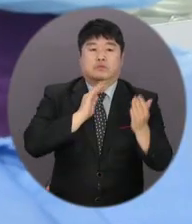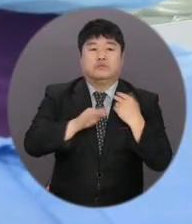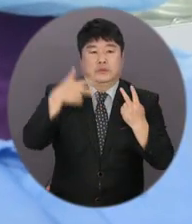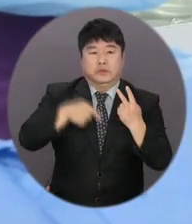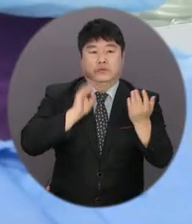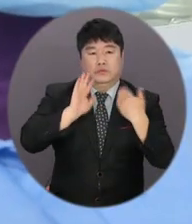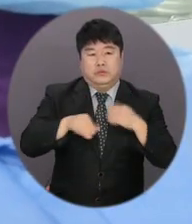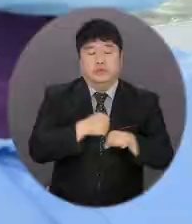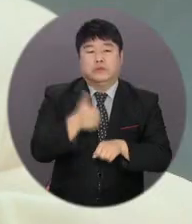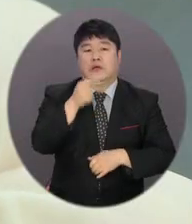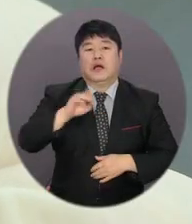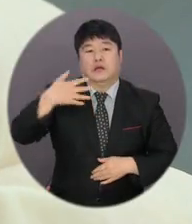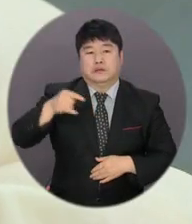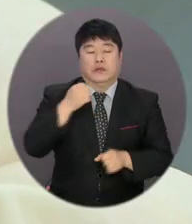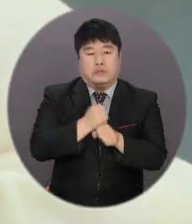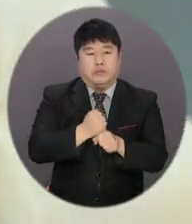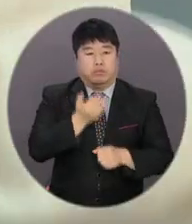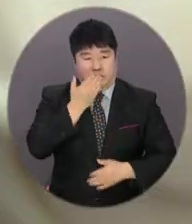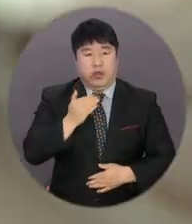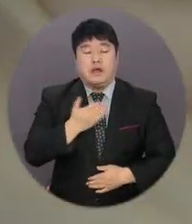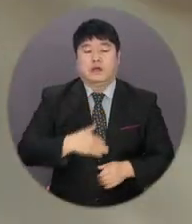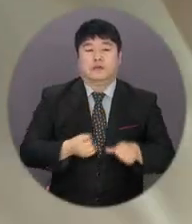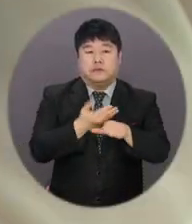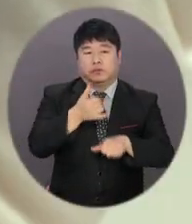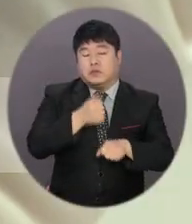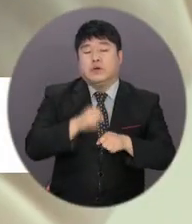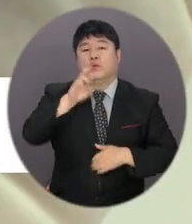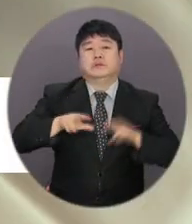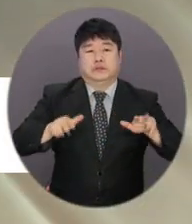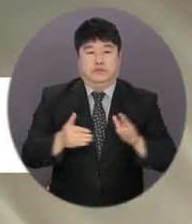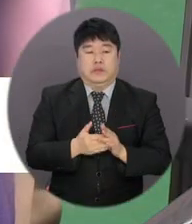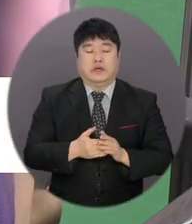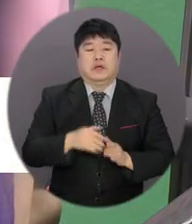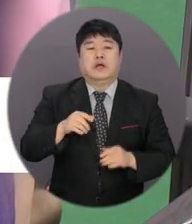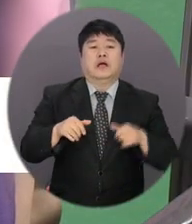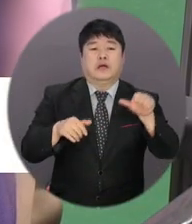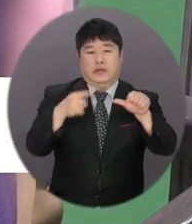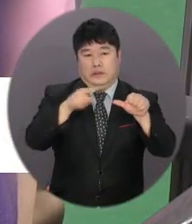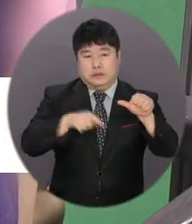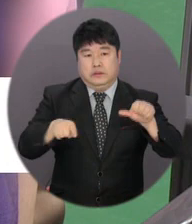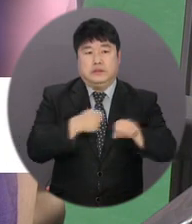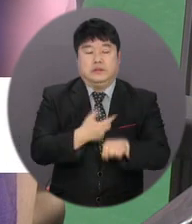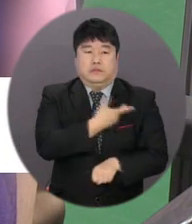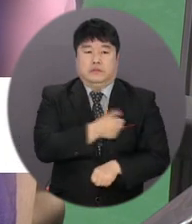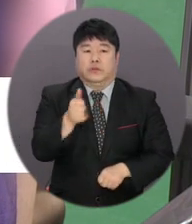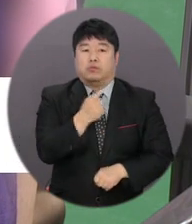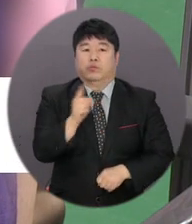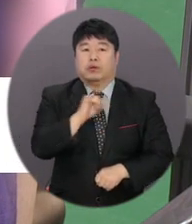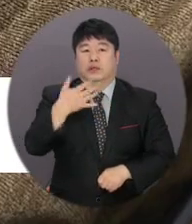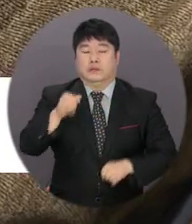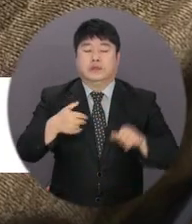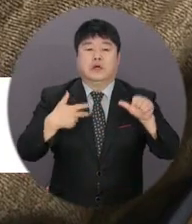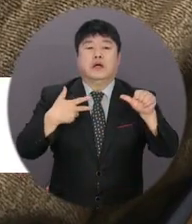지나야만 항체가 형성되는 것으로 알려져 있습니다. 광주에서 지금까지 아스트라제네카 백신과 화이자 백신을 1차